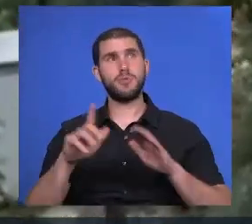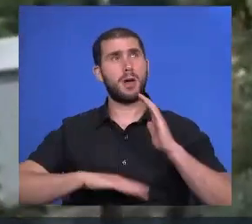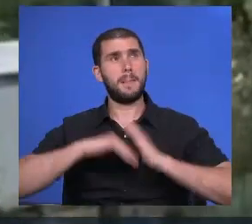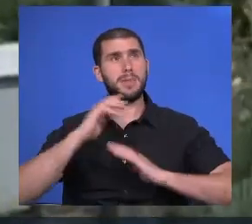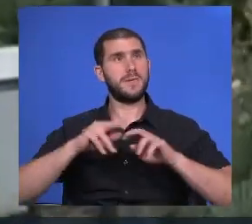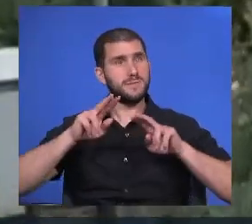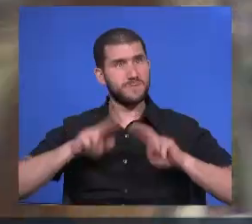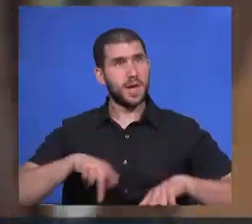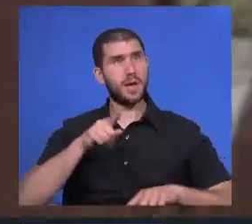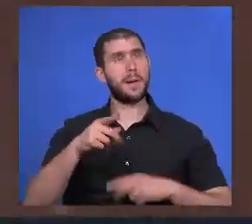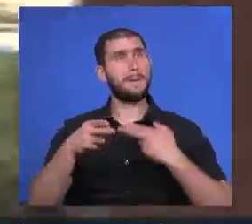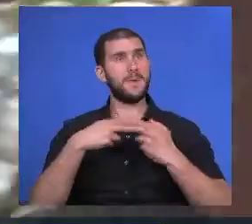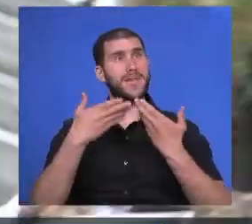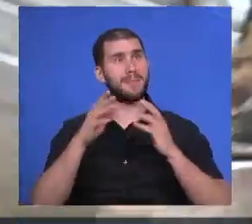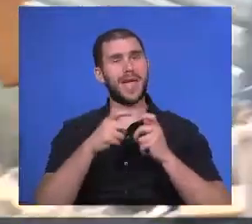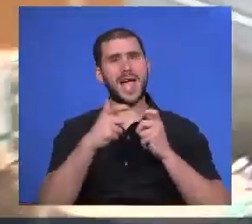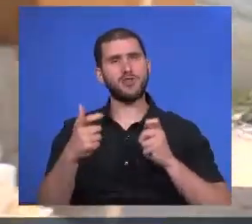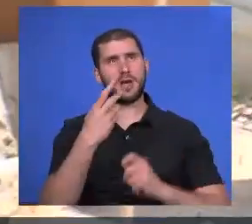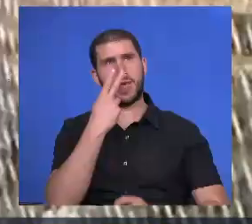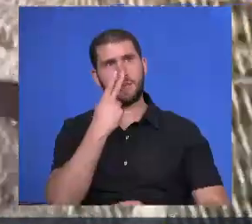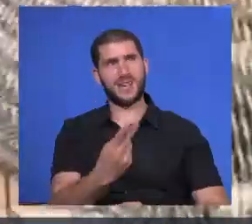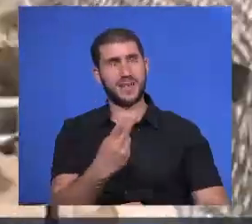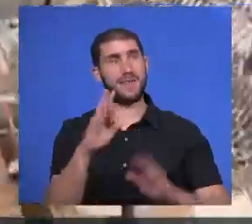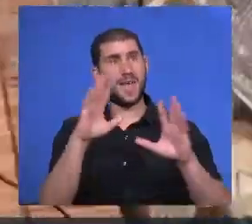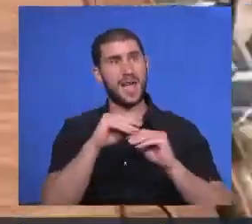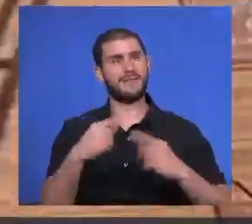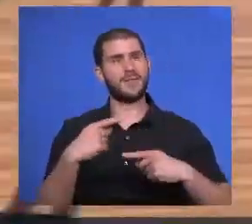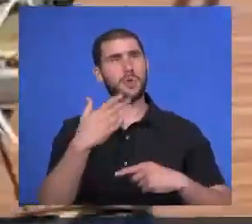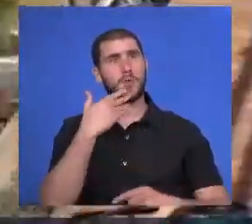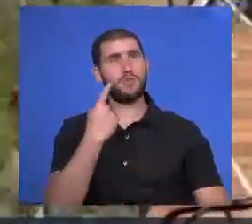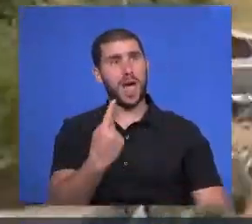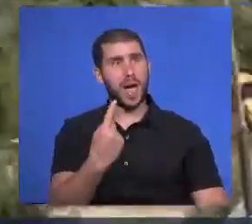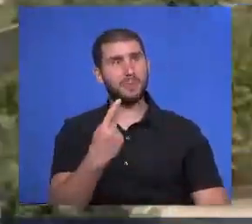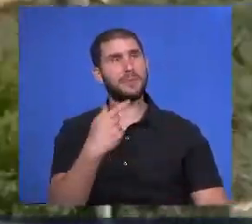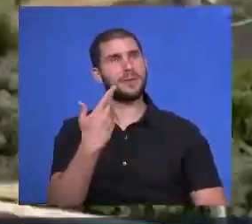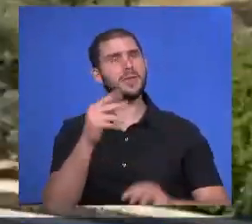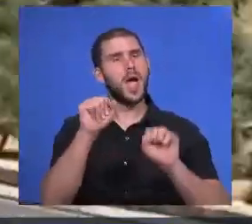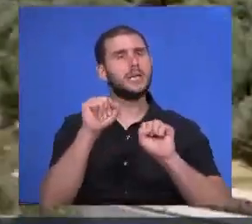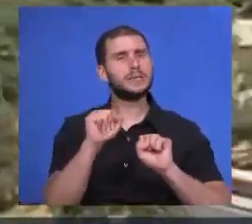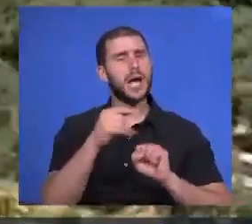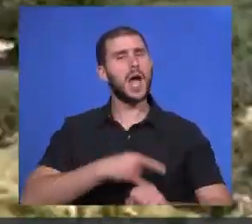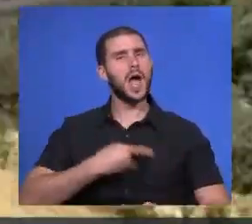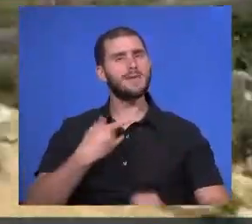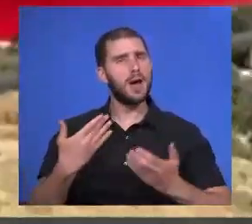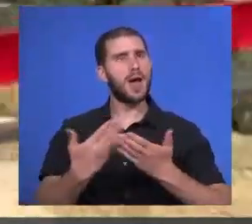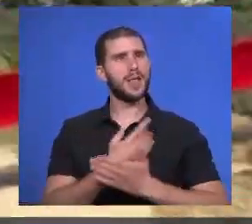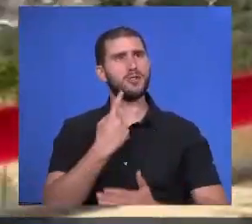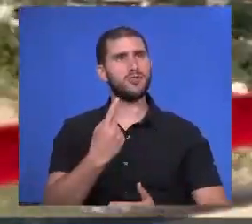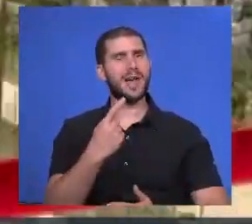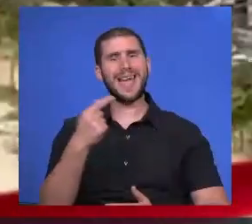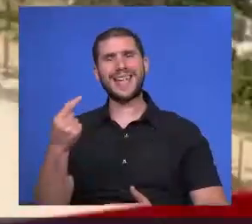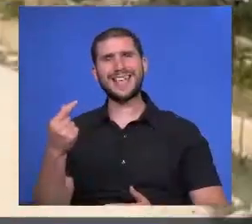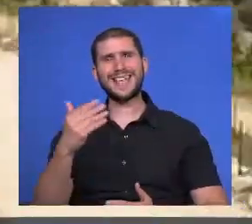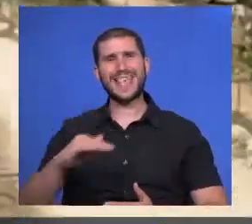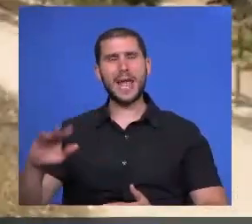בקרוב ייפתח הגשר למבקרים, והערב לרגל יום ירושלים ניתן לכם הצצה לחוויה המתחדשת בין גיא בן הינום להר ציון למרגלות